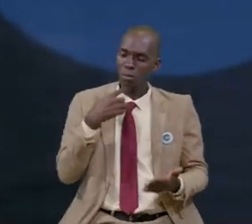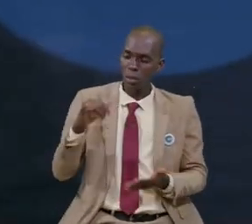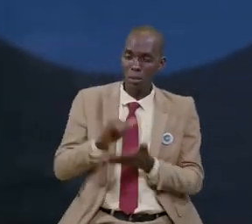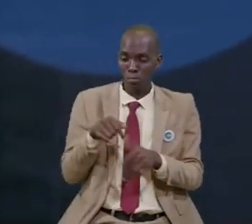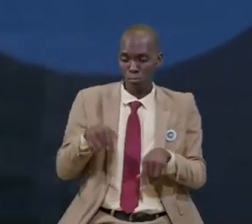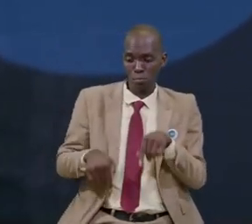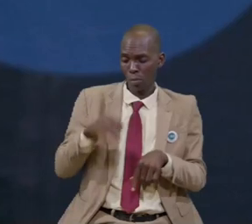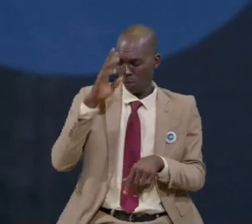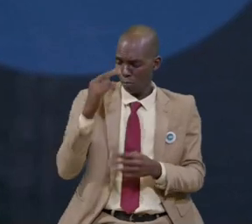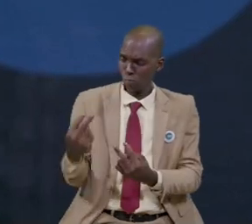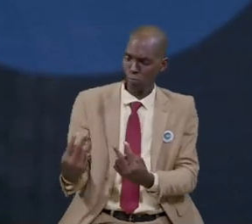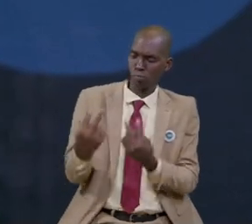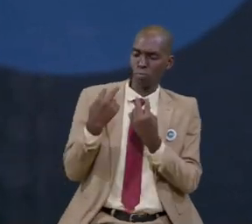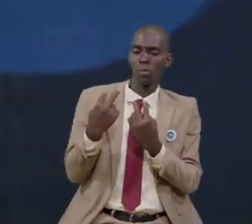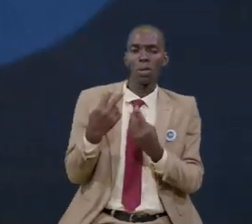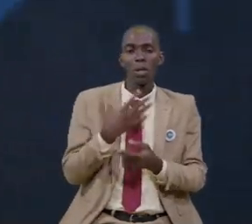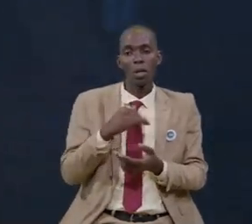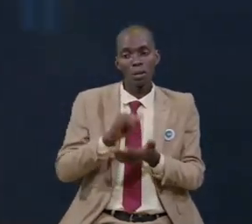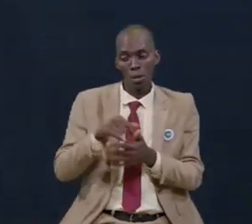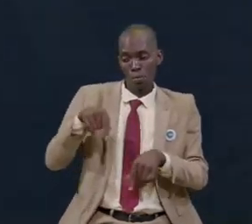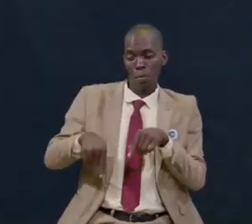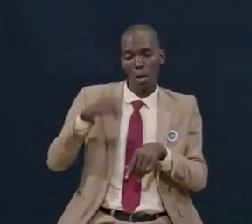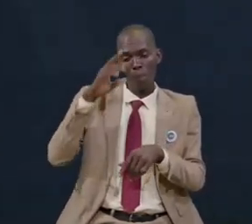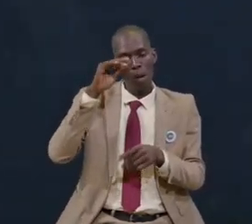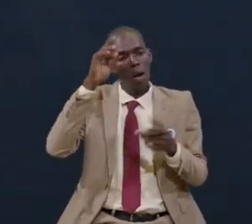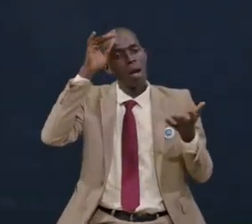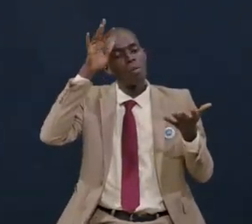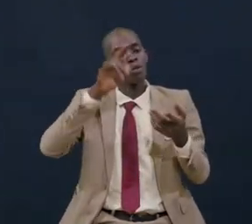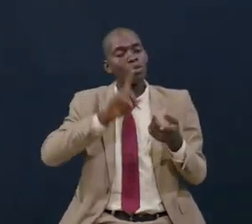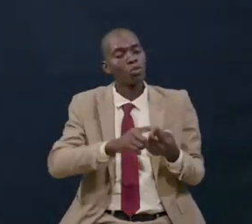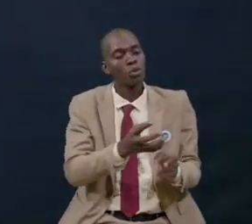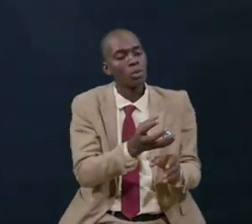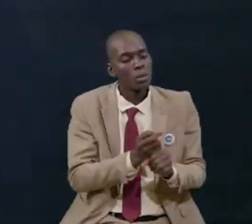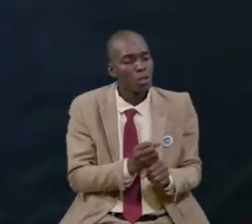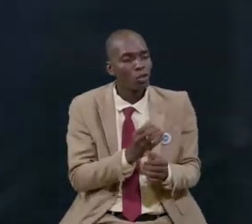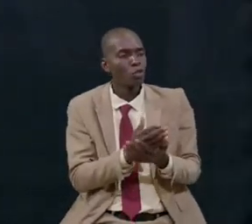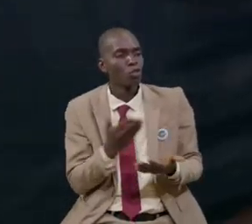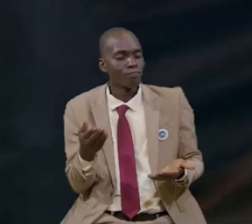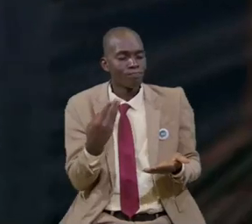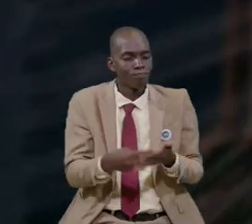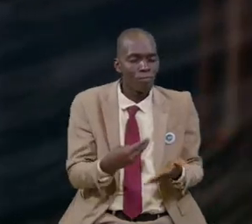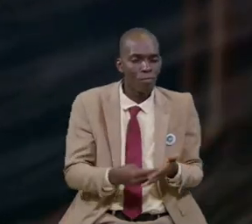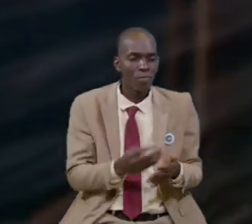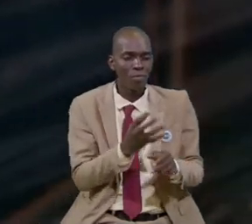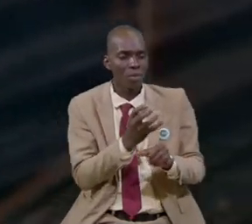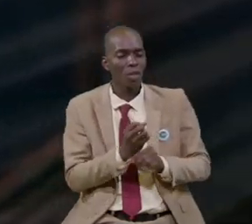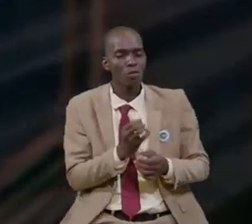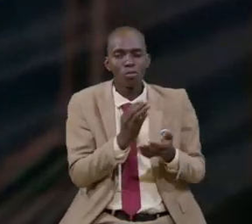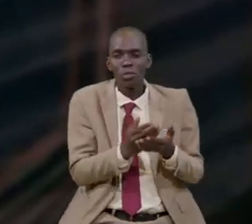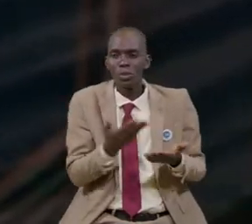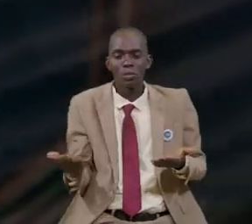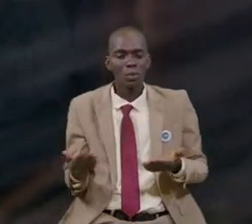l'homme espérait recevoir de l'aumône, recevoir quelques pièces d'argent, quelque chose